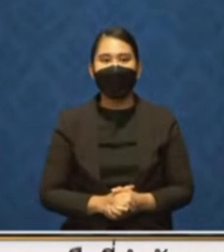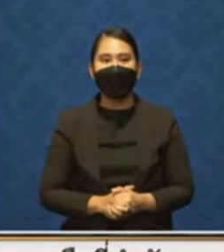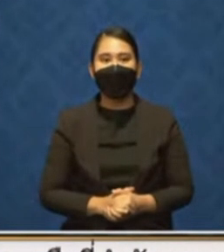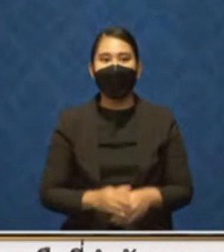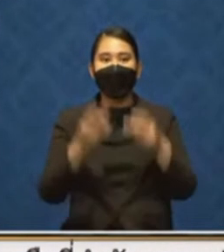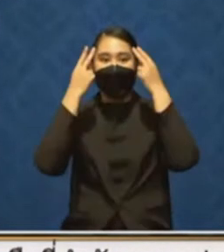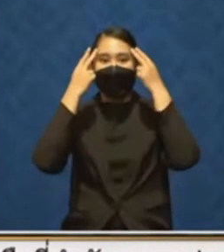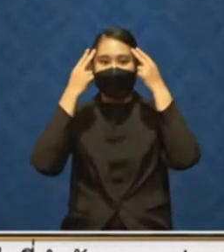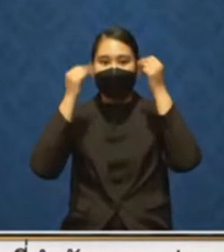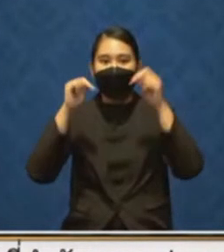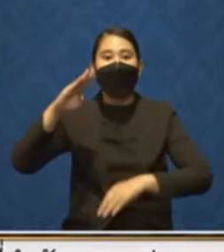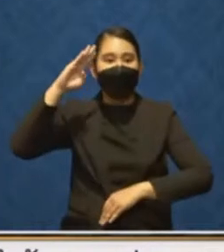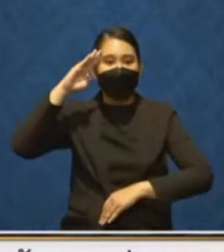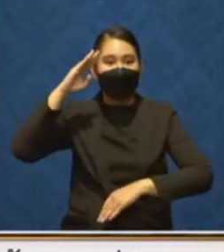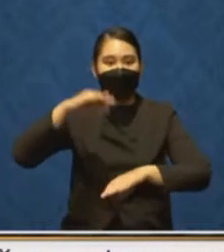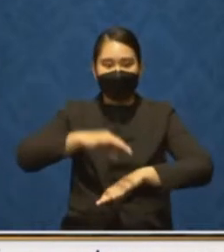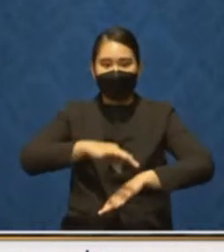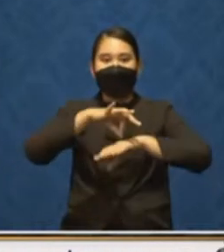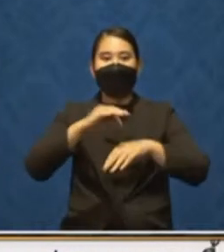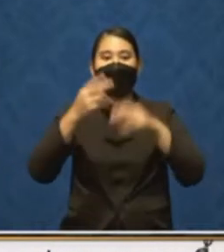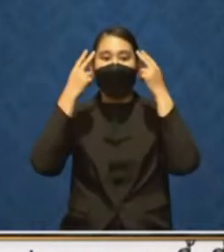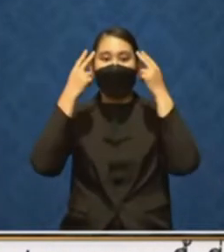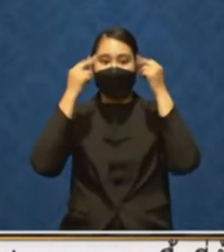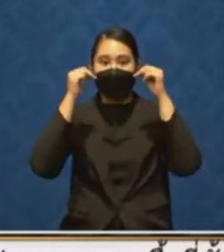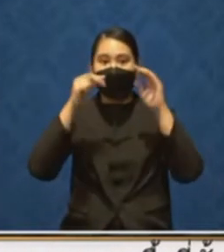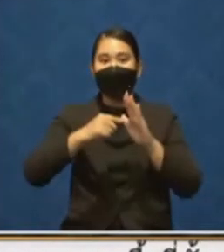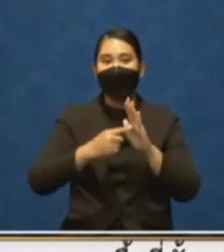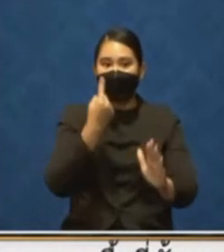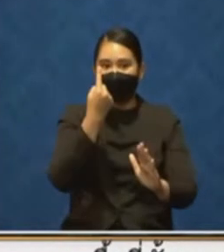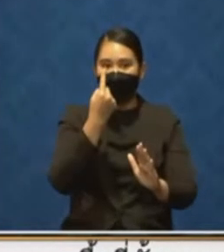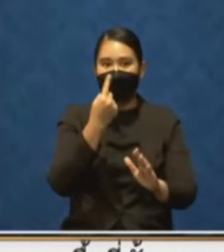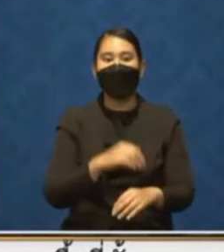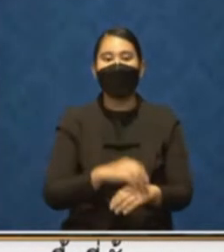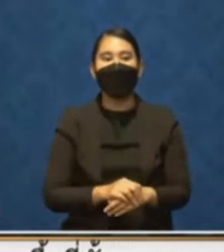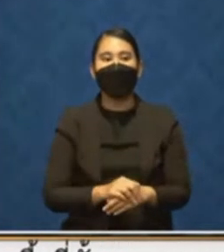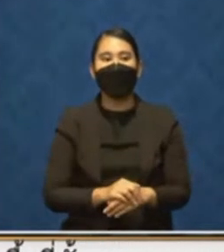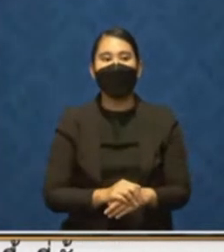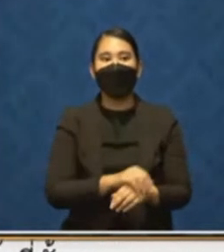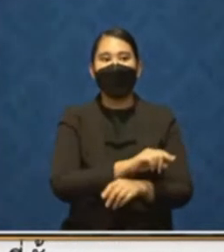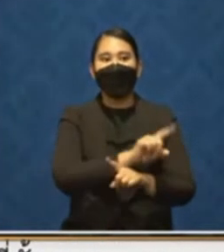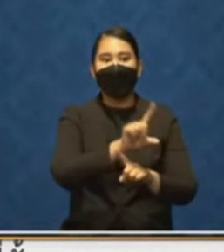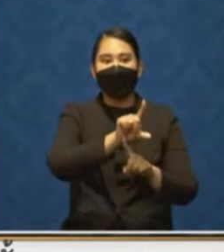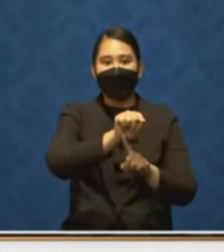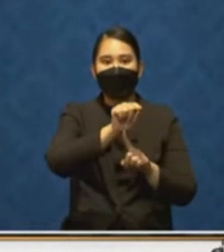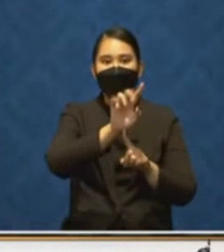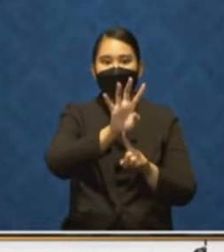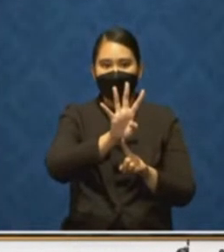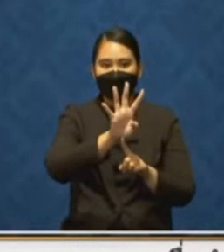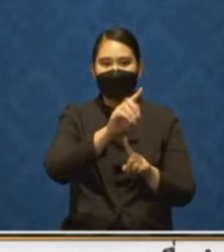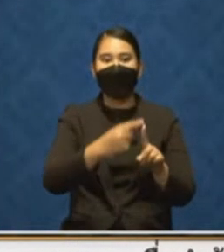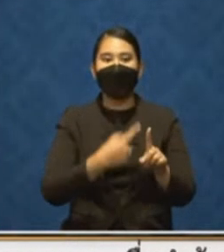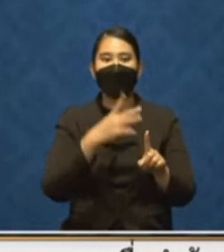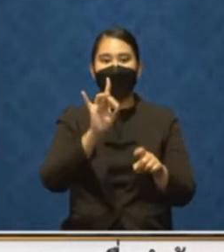ให้ดำรงตำแหน่งนายกมนตรีครั้งแรกเมื่อวันที่ 24สิงหาคม